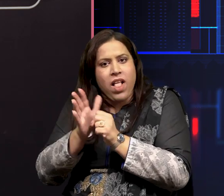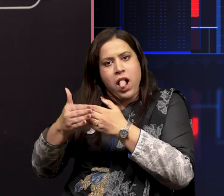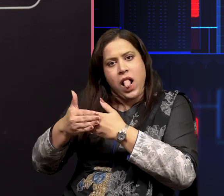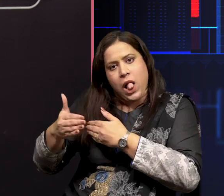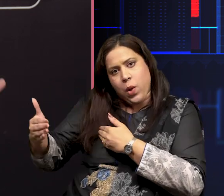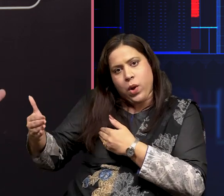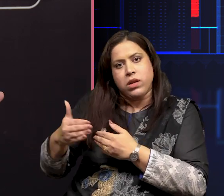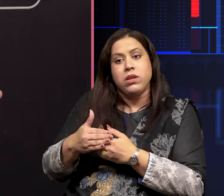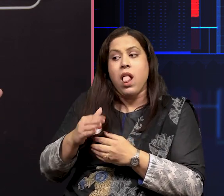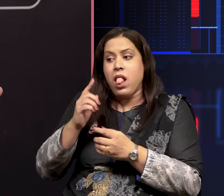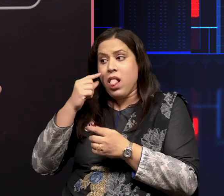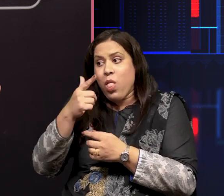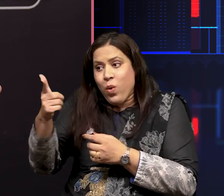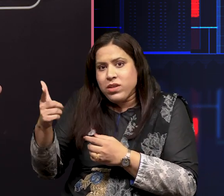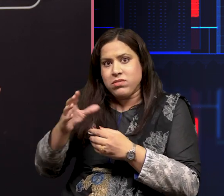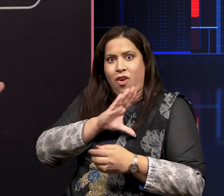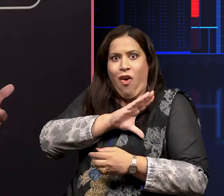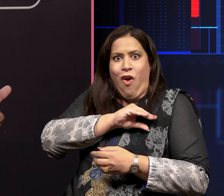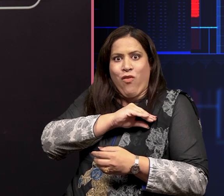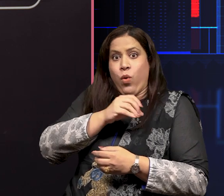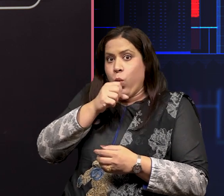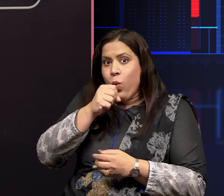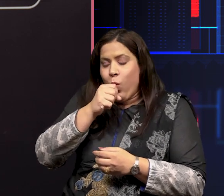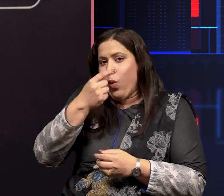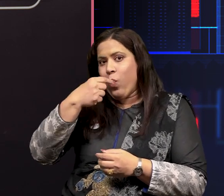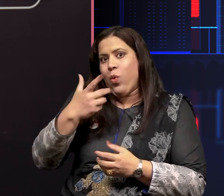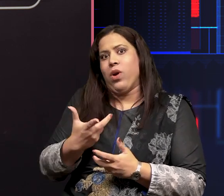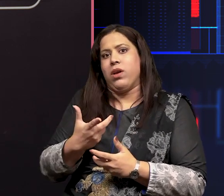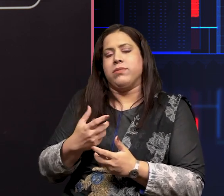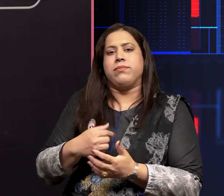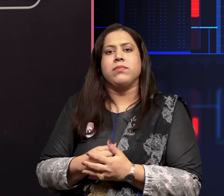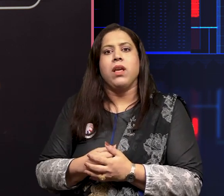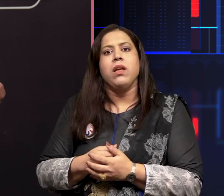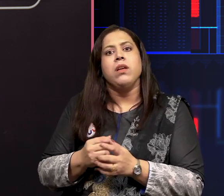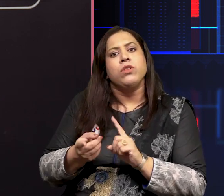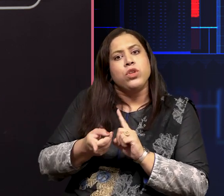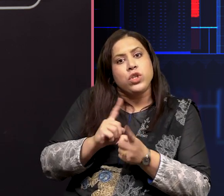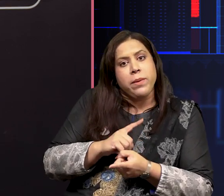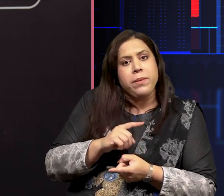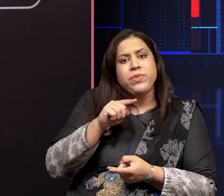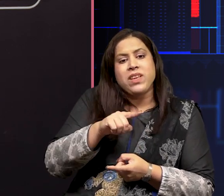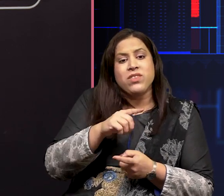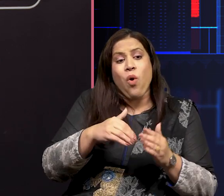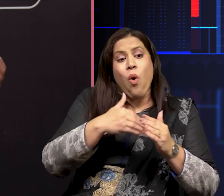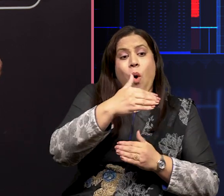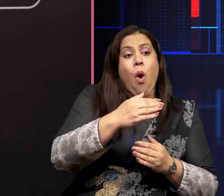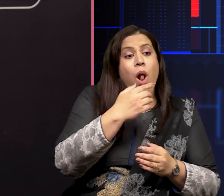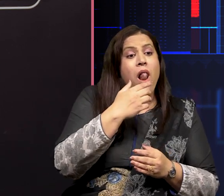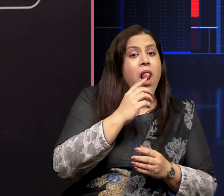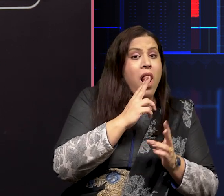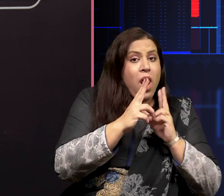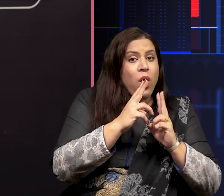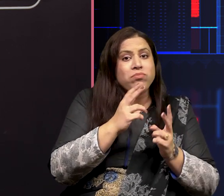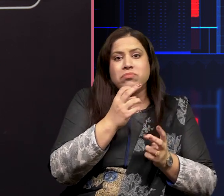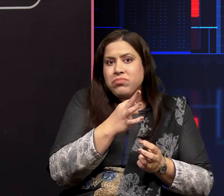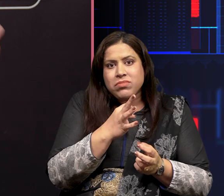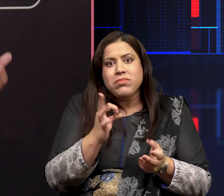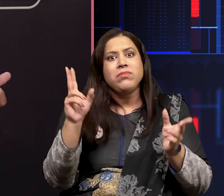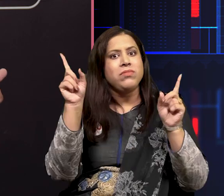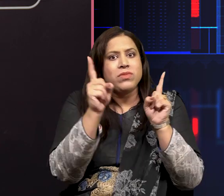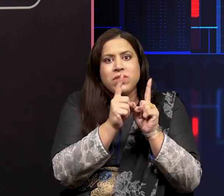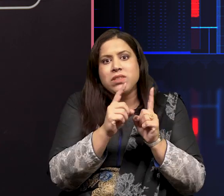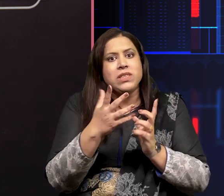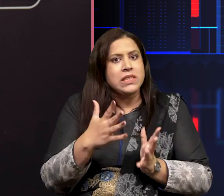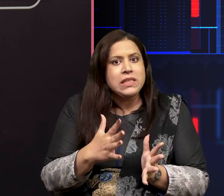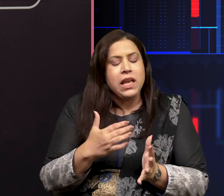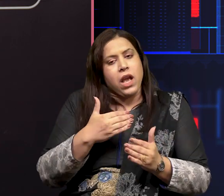थे, लोगों से आप डरे हुए थे। तो जब आप किसी और सोसाइटी में नहीं मिल रहे, लोगों